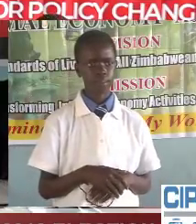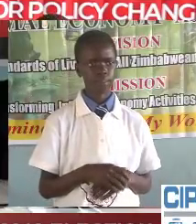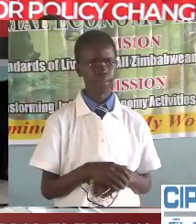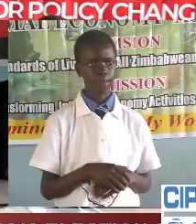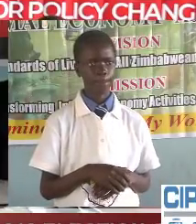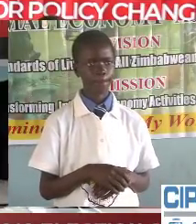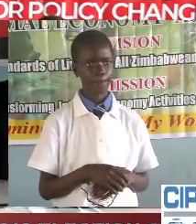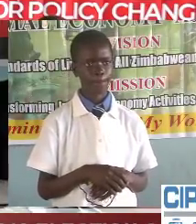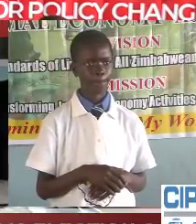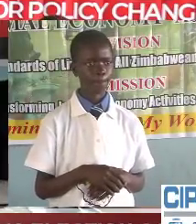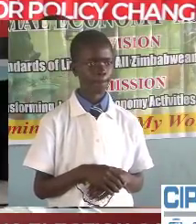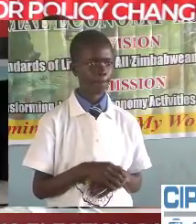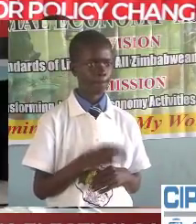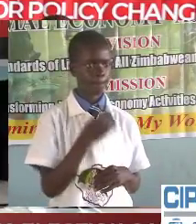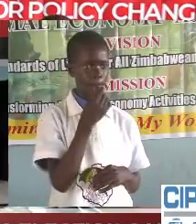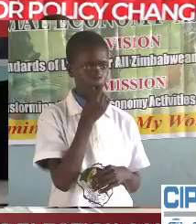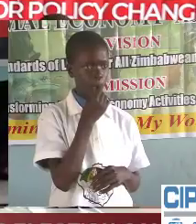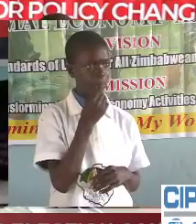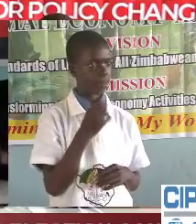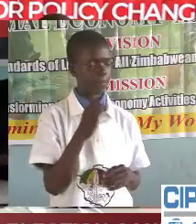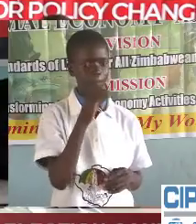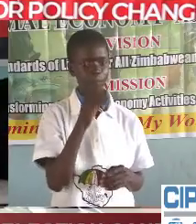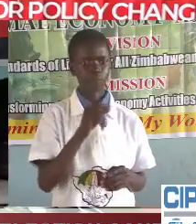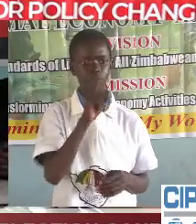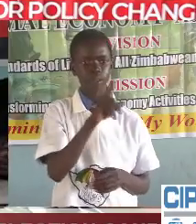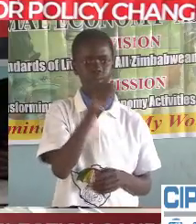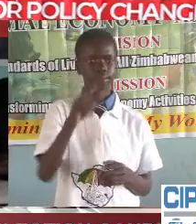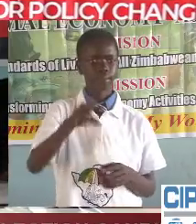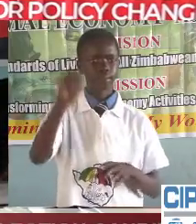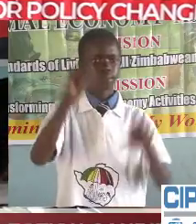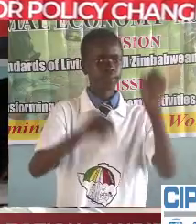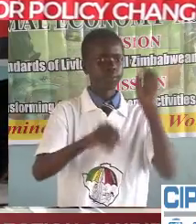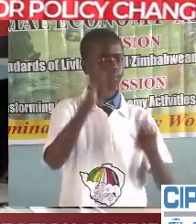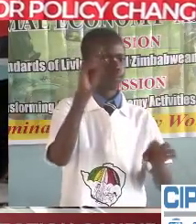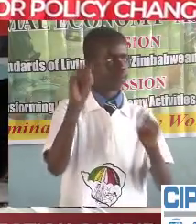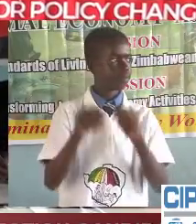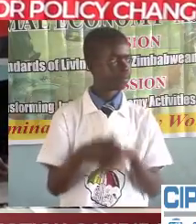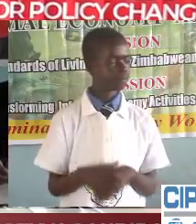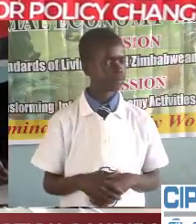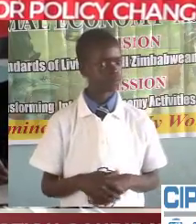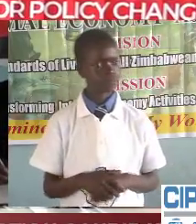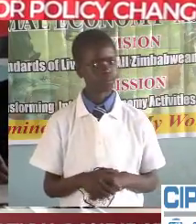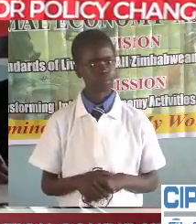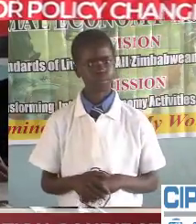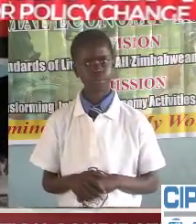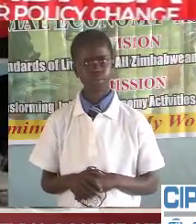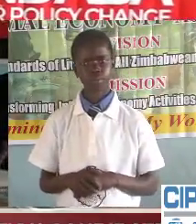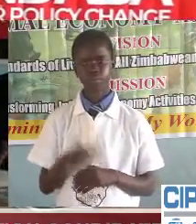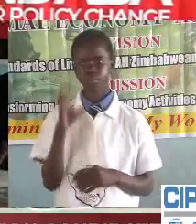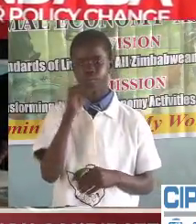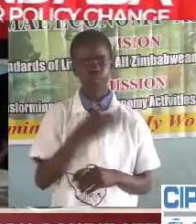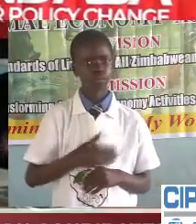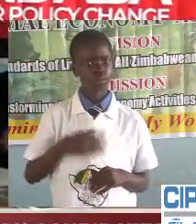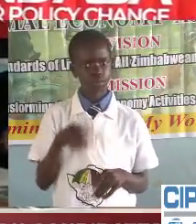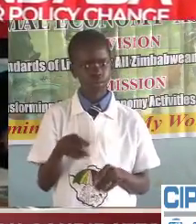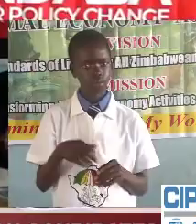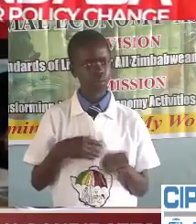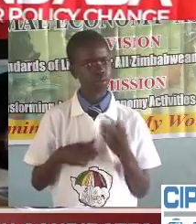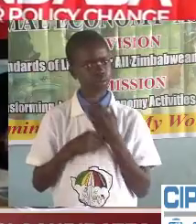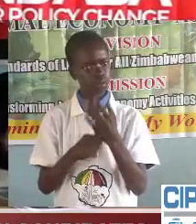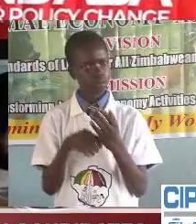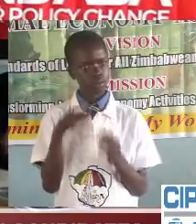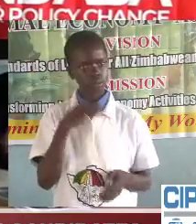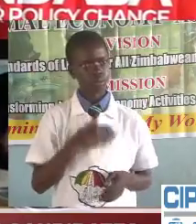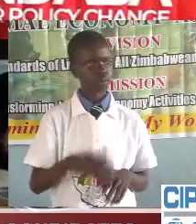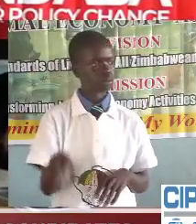maita zvenyu ndichingochikora mubvunzo zvakare kuitira kuti munyatso adresa chaizvo zviri kudiwa pano. Kwanzi